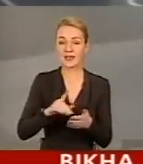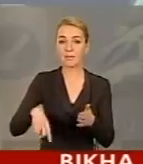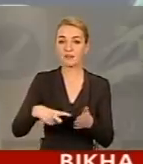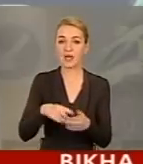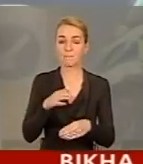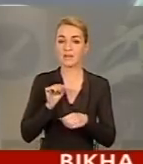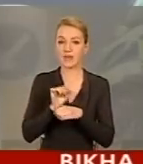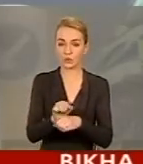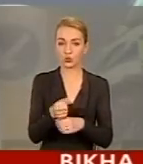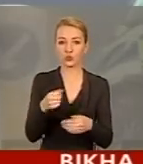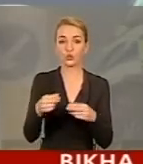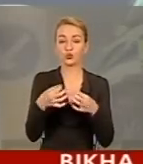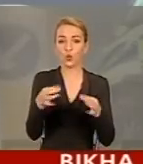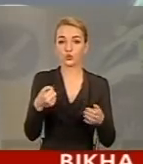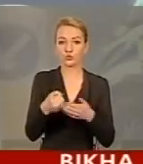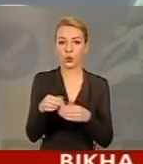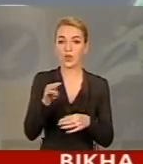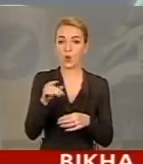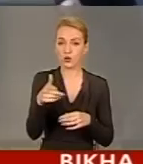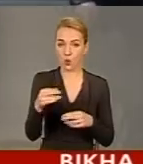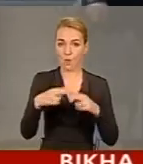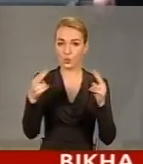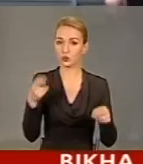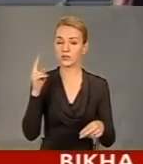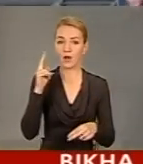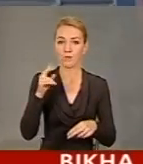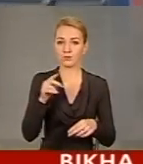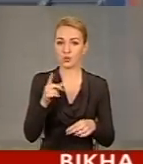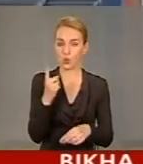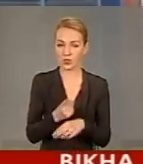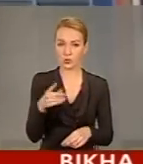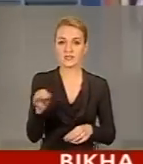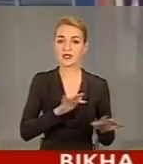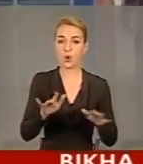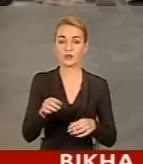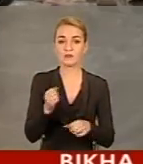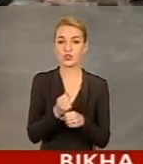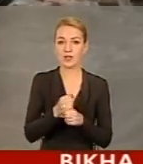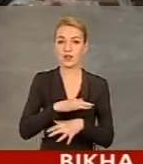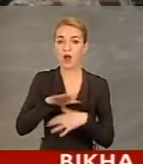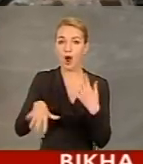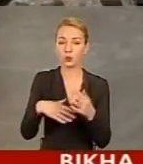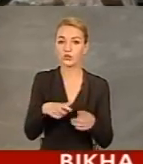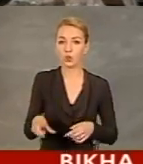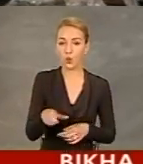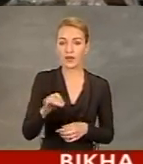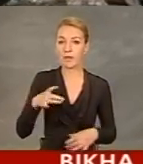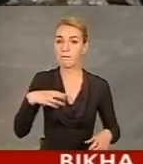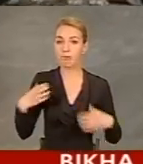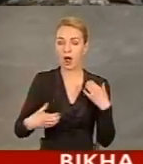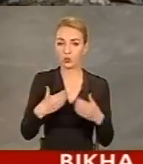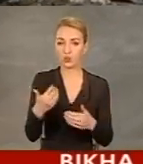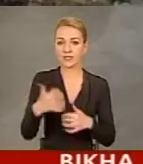перекрито, доступ до Тауерського мосту заборонено. Всі ці заходи вже спричинили неабиякий хаос на дорогах і паніку серед